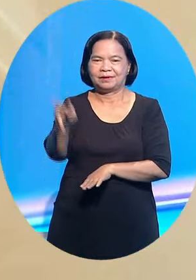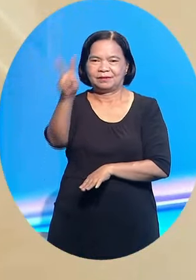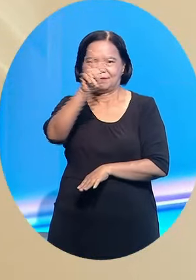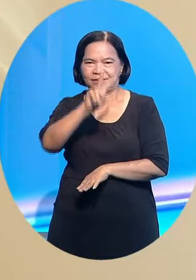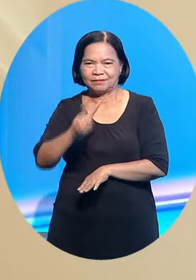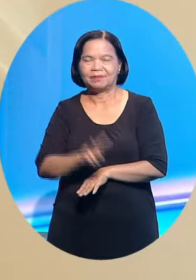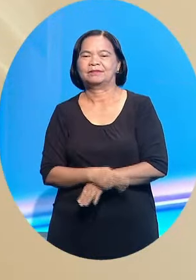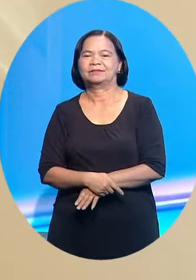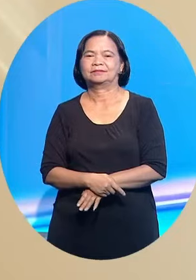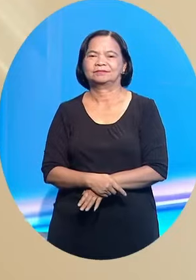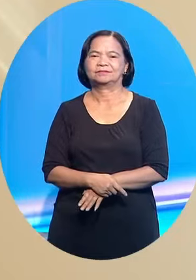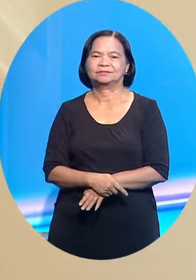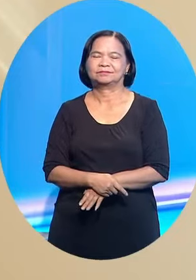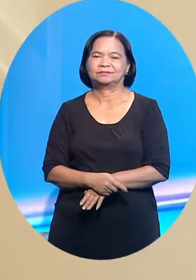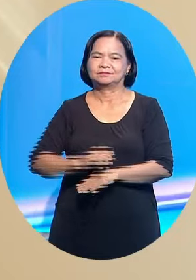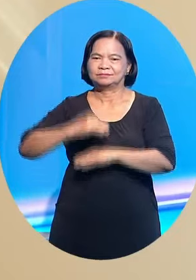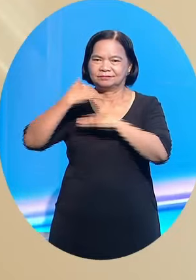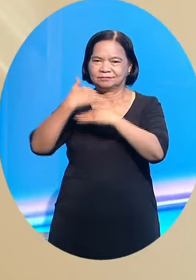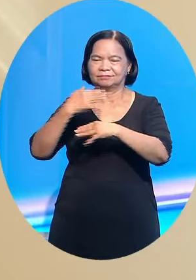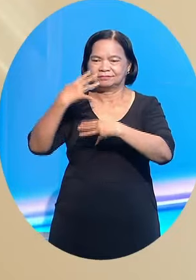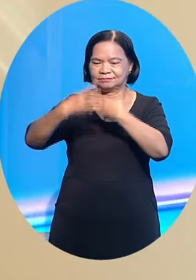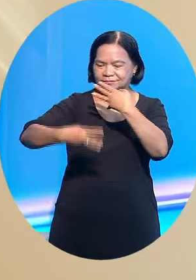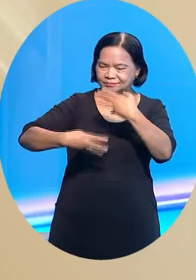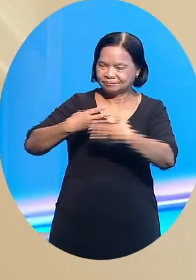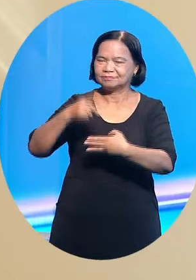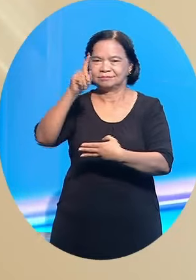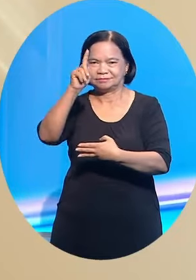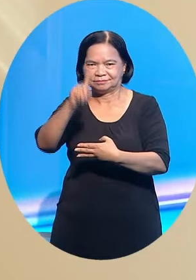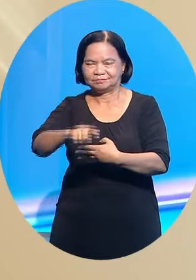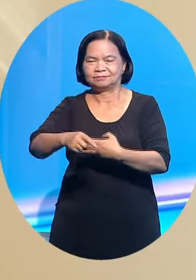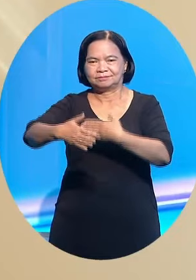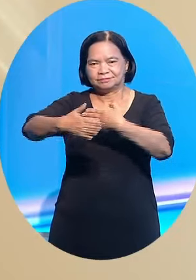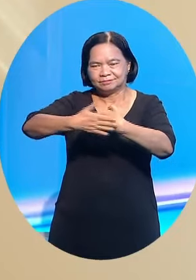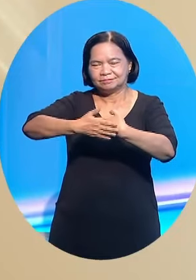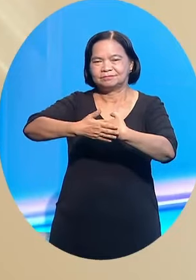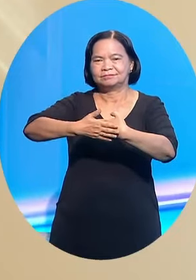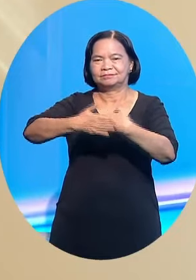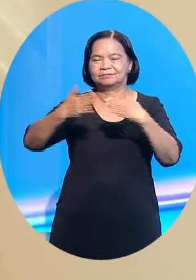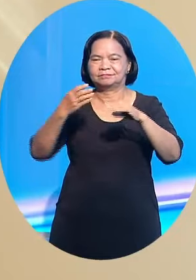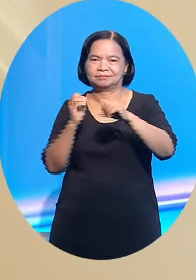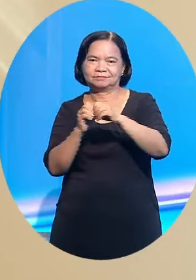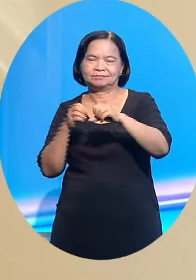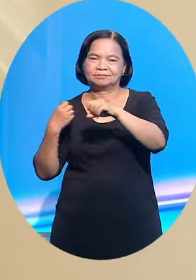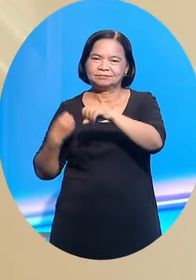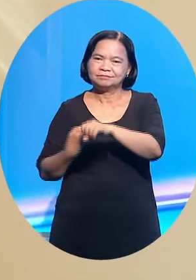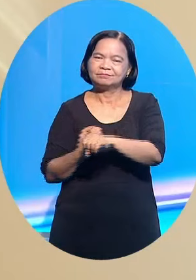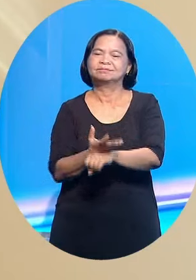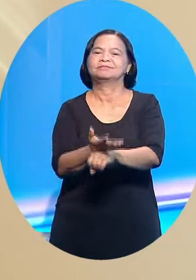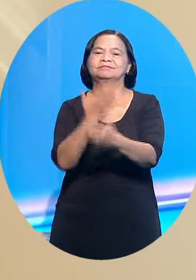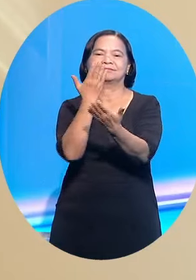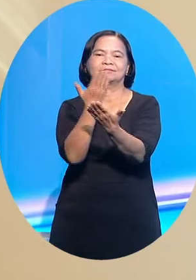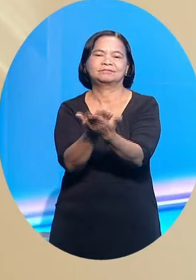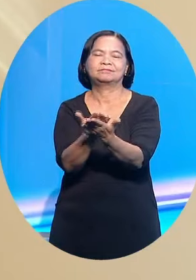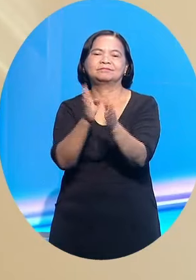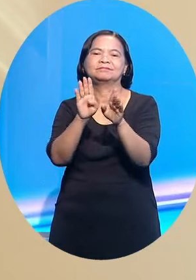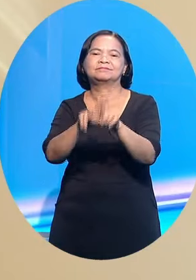may những nhãn hàng của trên toàn cầu có được cái cơ hội tiếp cận với các cái nhà sản xuất nguyên phủ liệu để làm sao